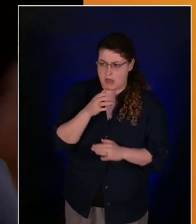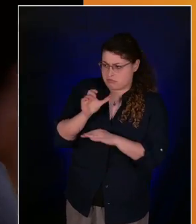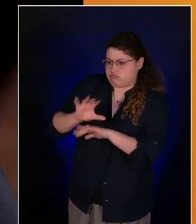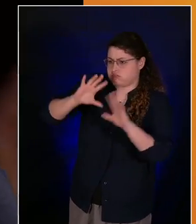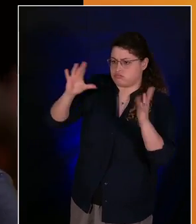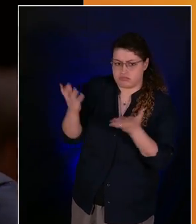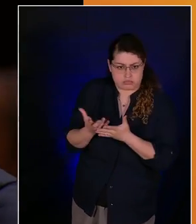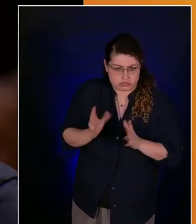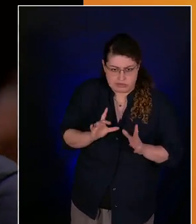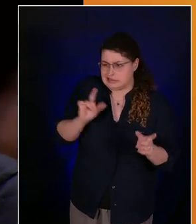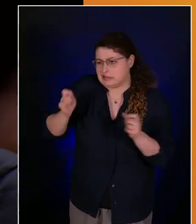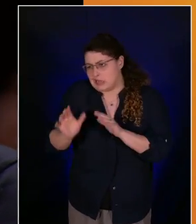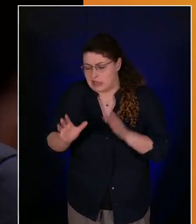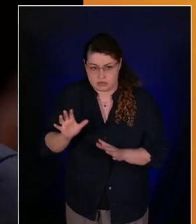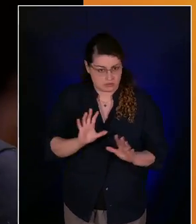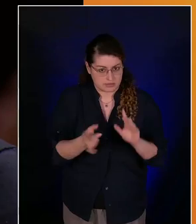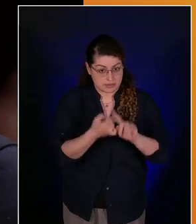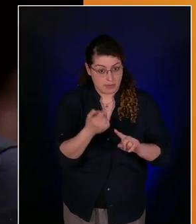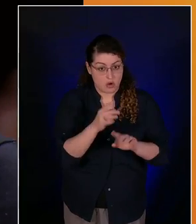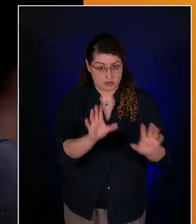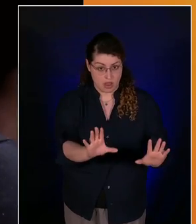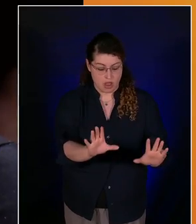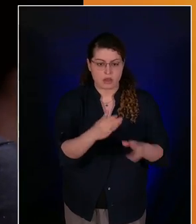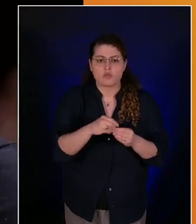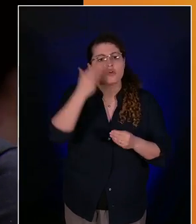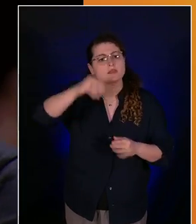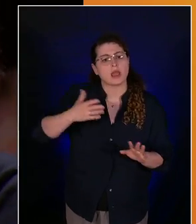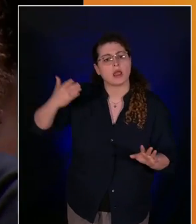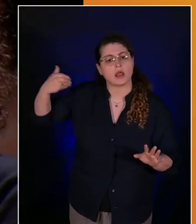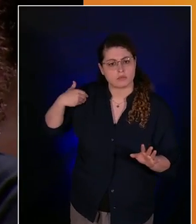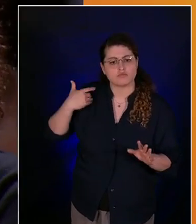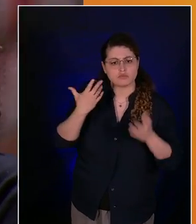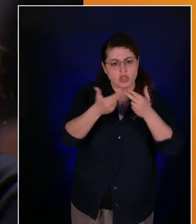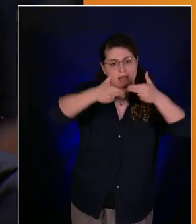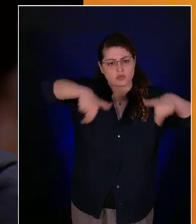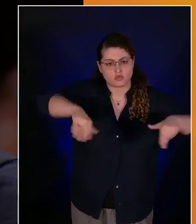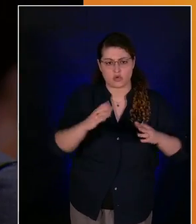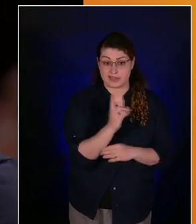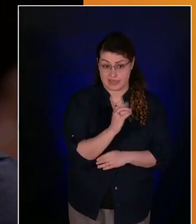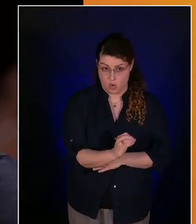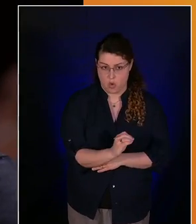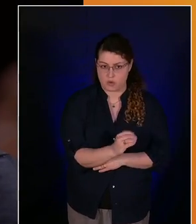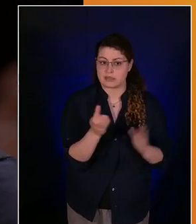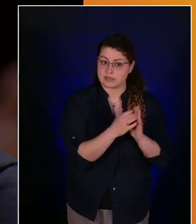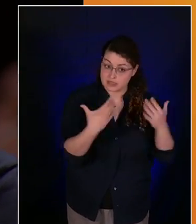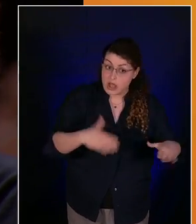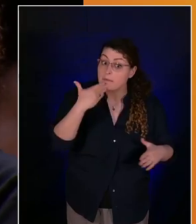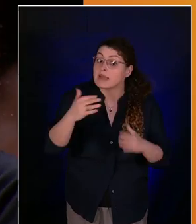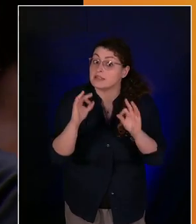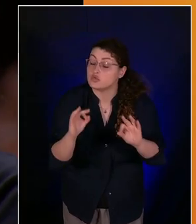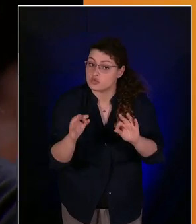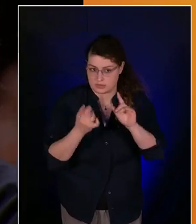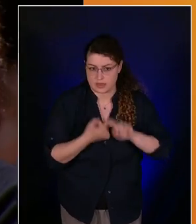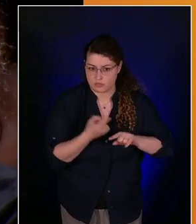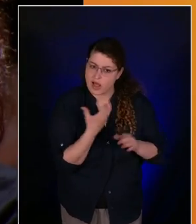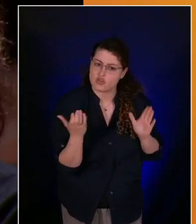très très important mais en plus nous l'avons réaffirmé dans le préambule du document d'orientation merci pour tout ça et c'est